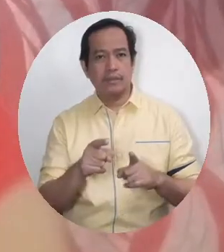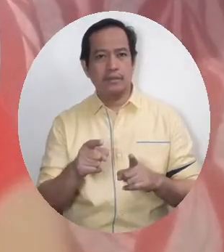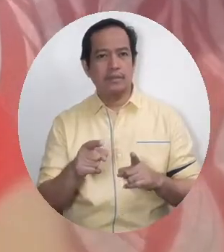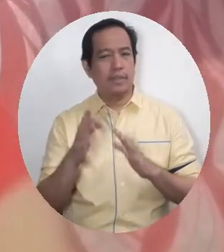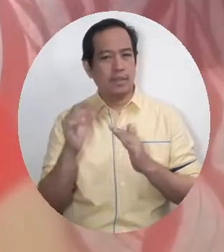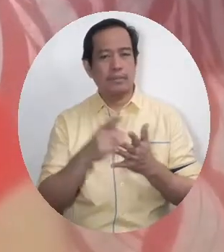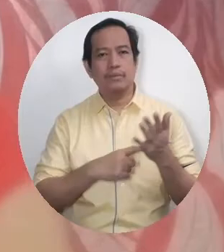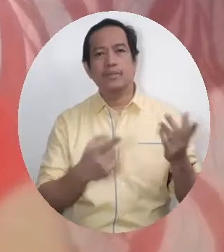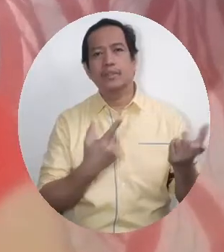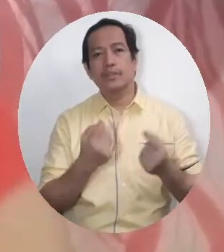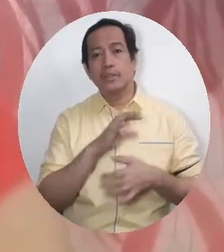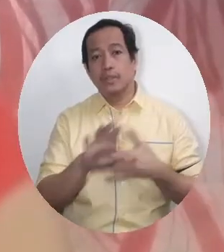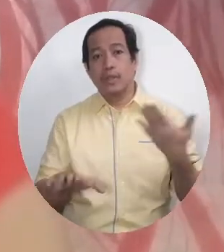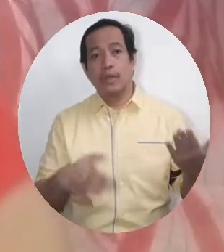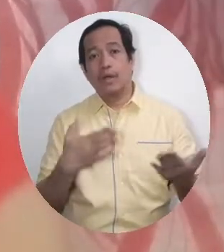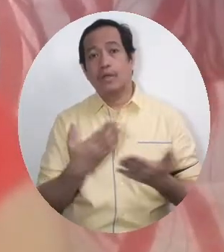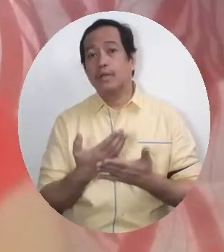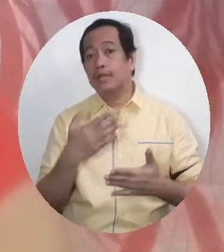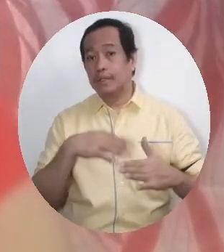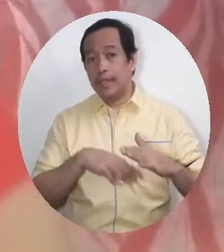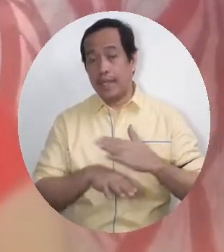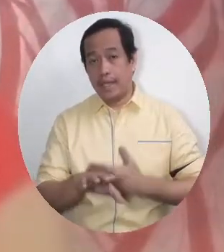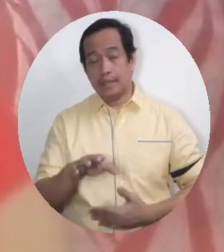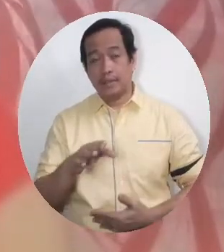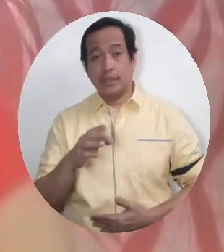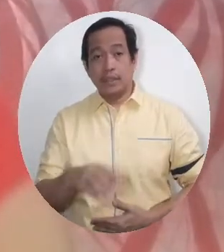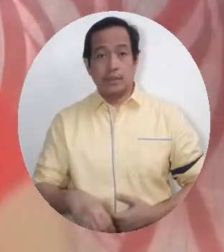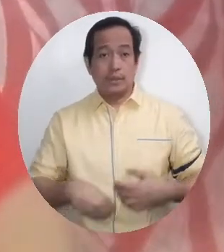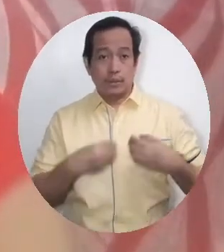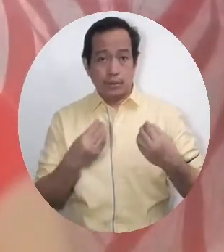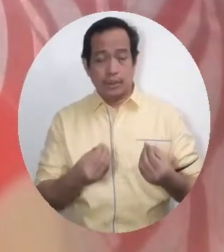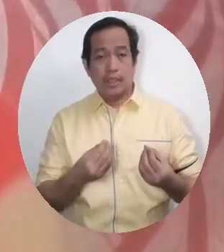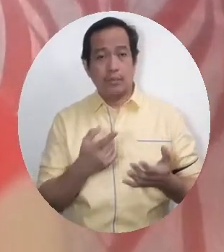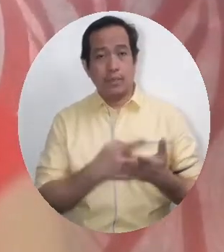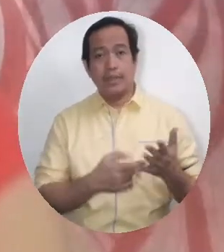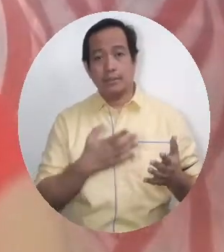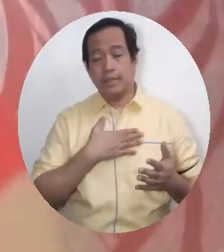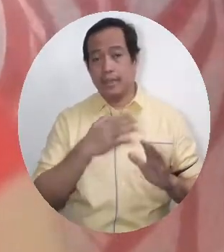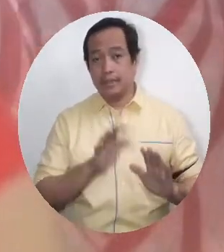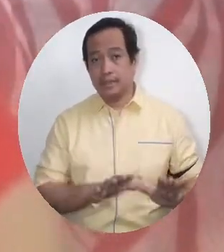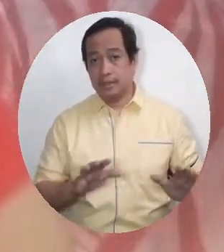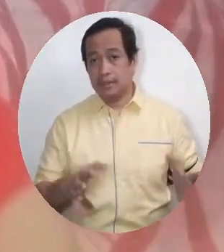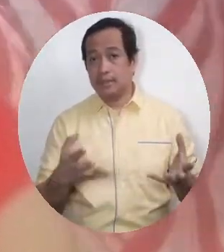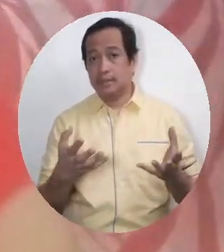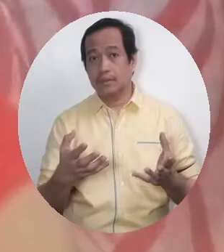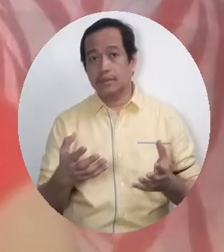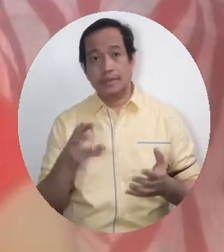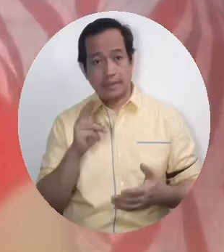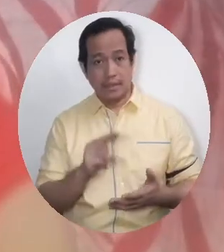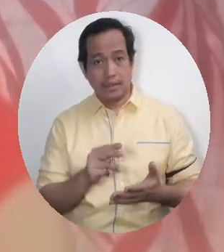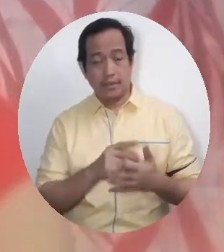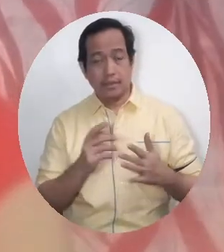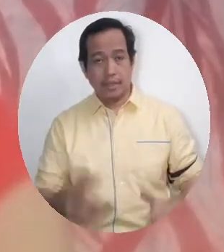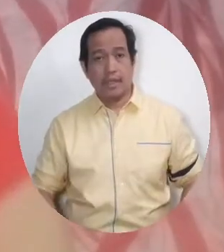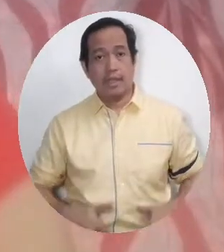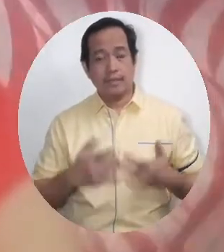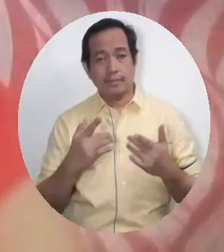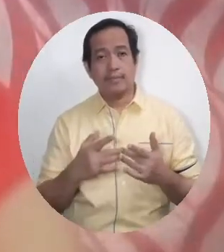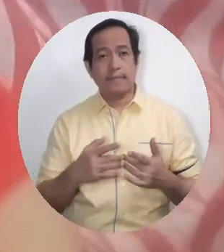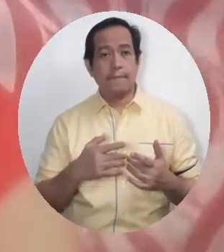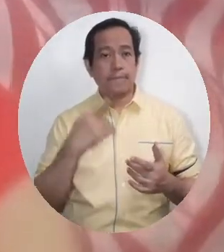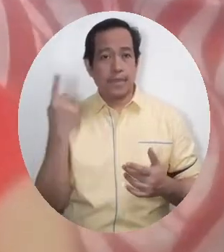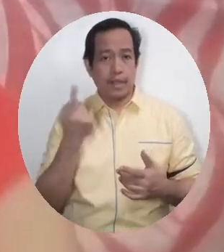hanggat maaari gawin ang lahat ng paraan para mabigay ang pangailangan ng aking mga